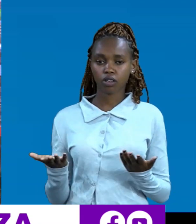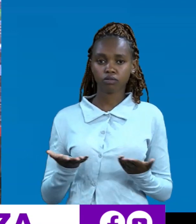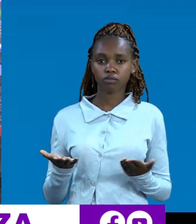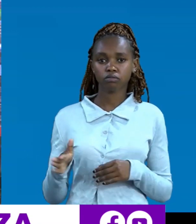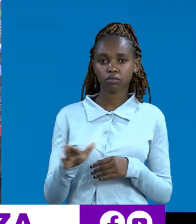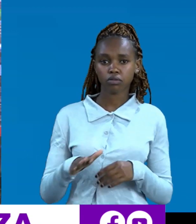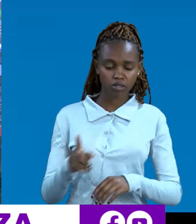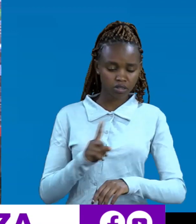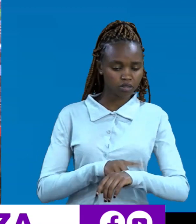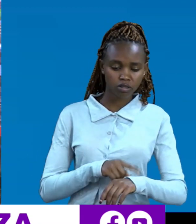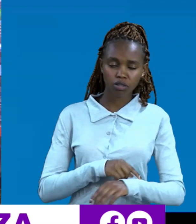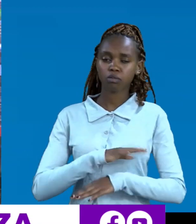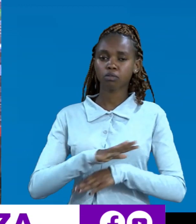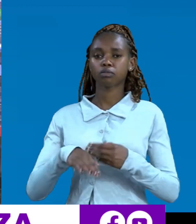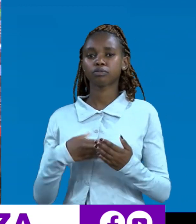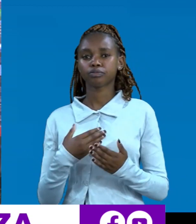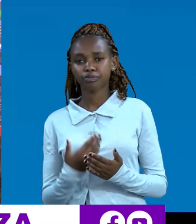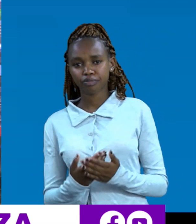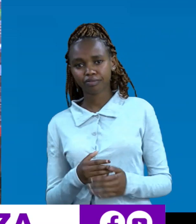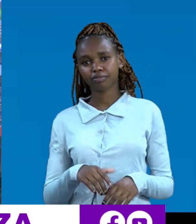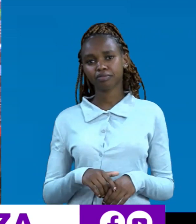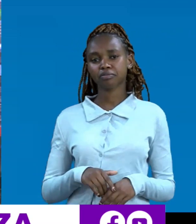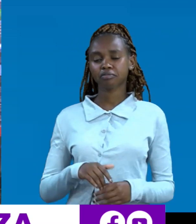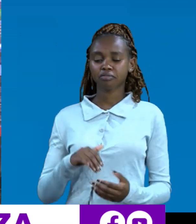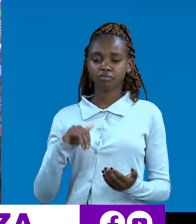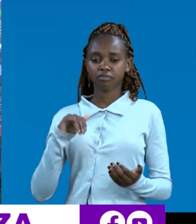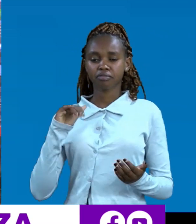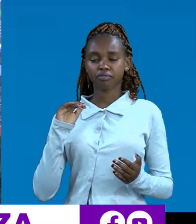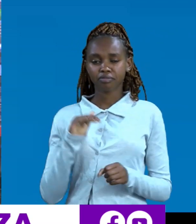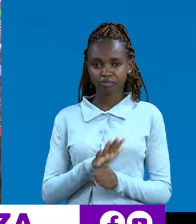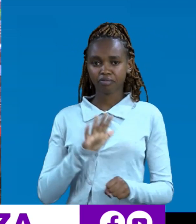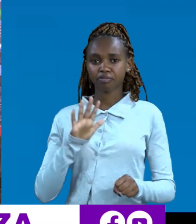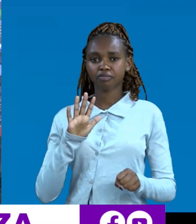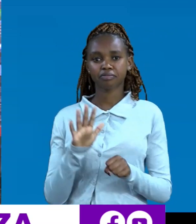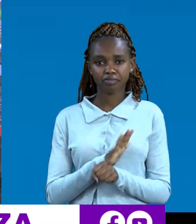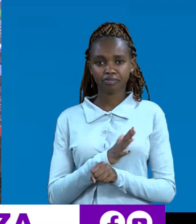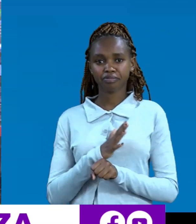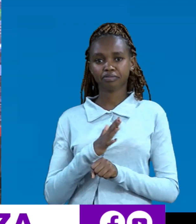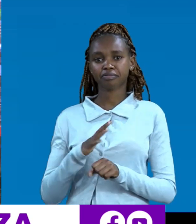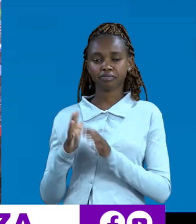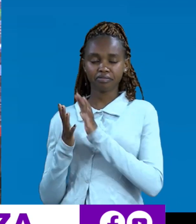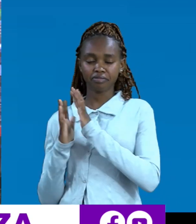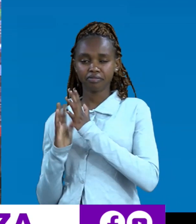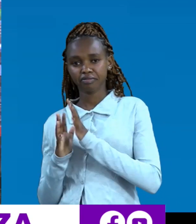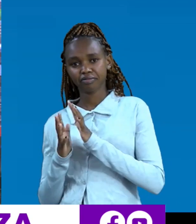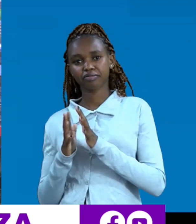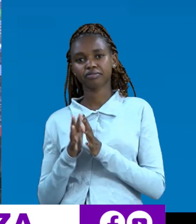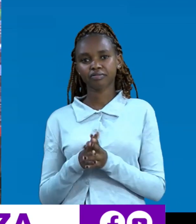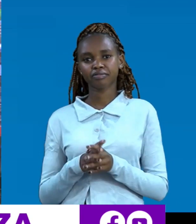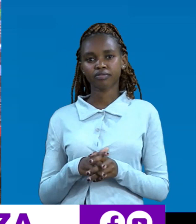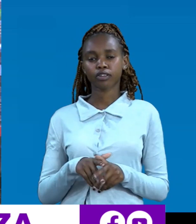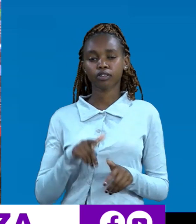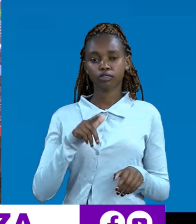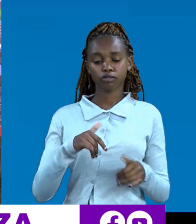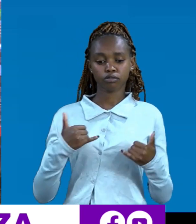mnaona watazamaji, form after form. Form after form. Formation after formation. Form zimekuwa mingi. So you stay